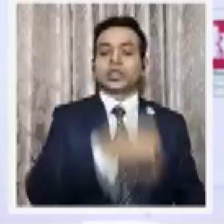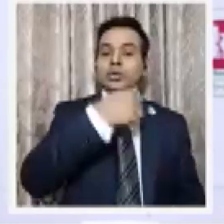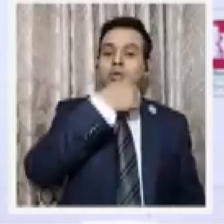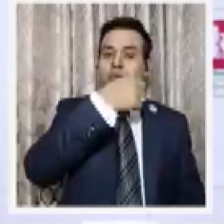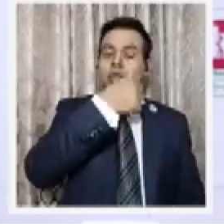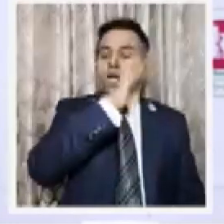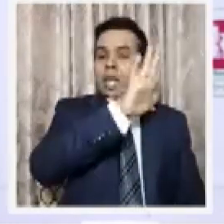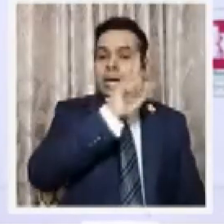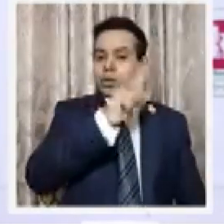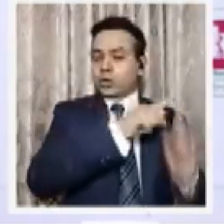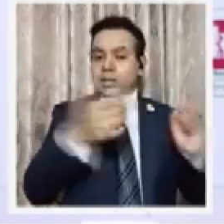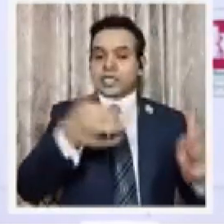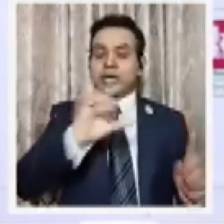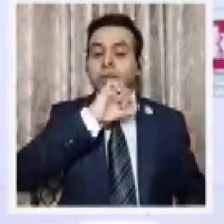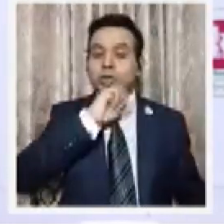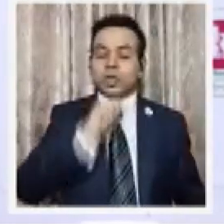6.62%,